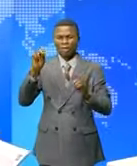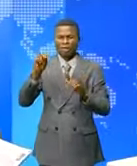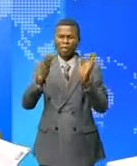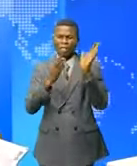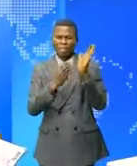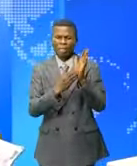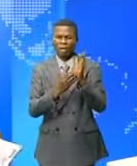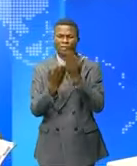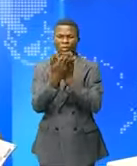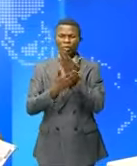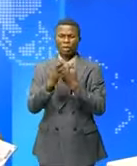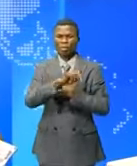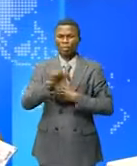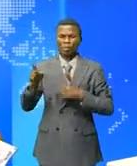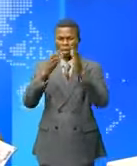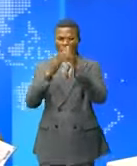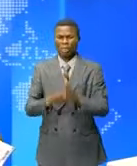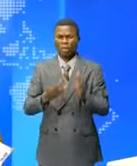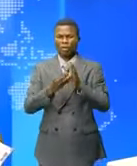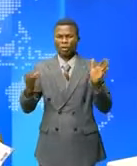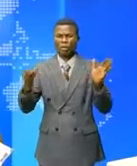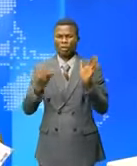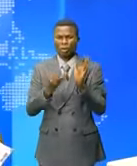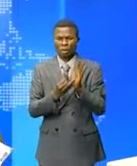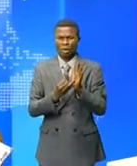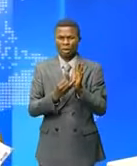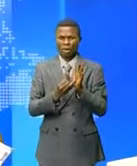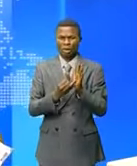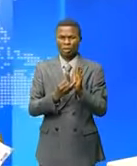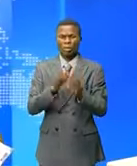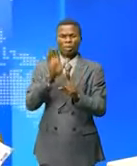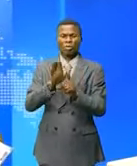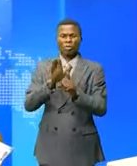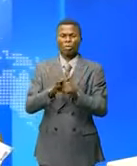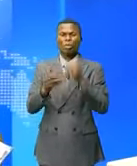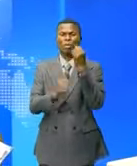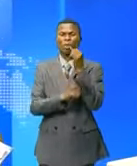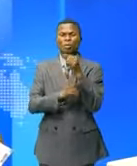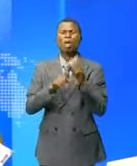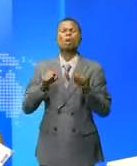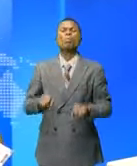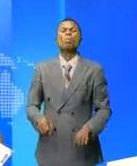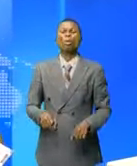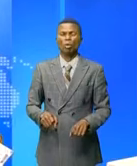29 juillet 1995 précisément, la plupart des militants étaient tués.